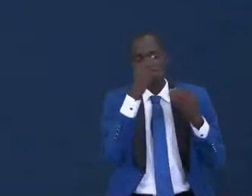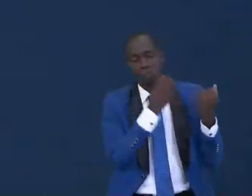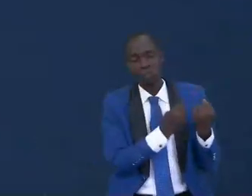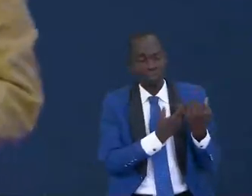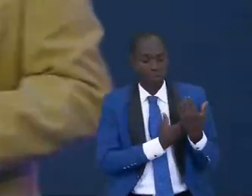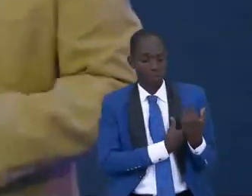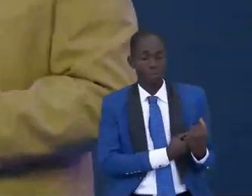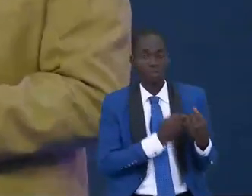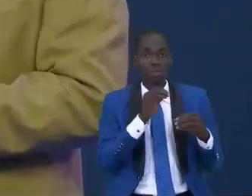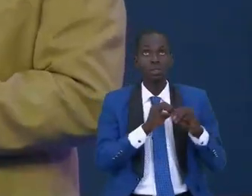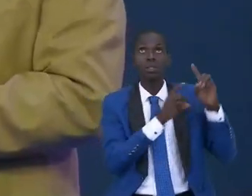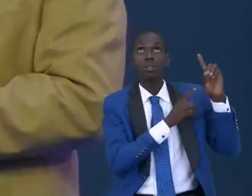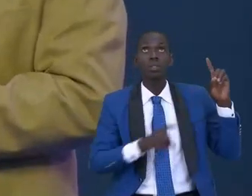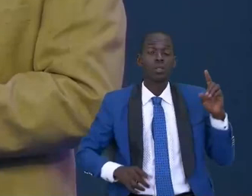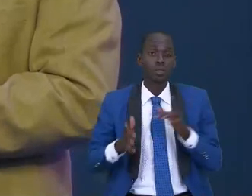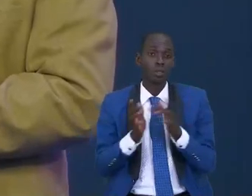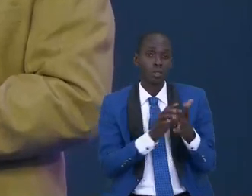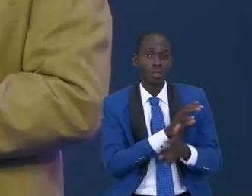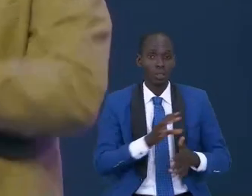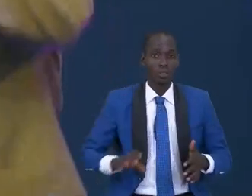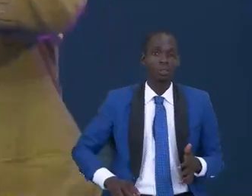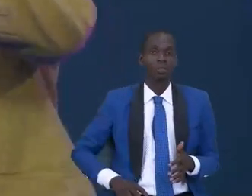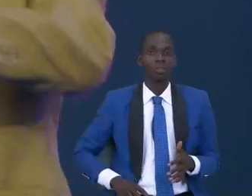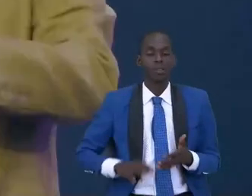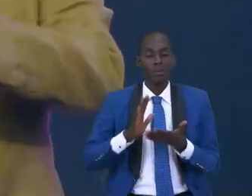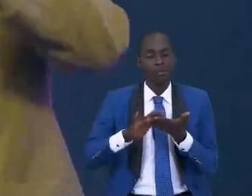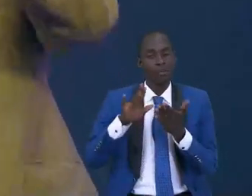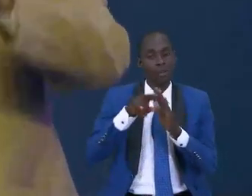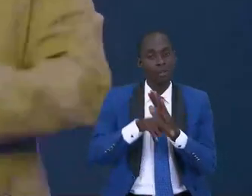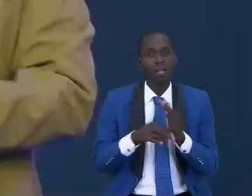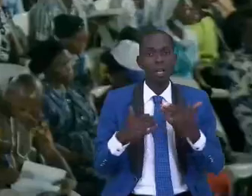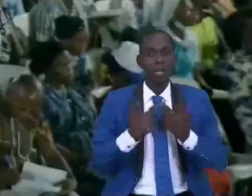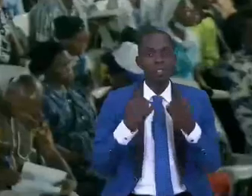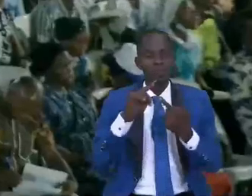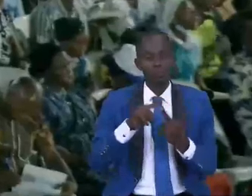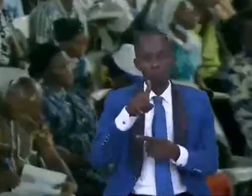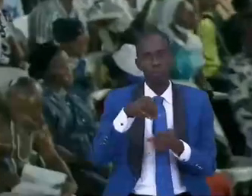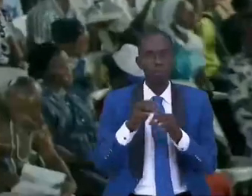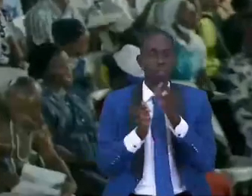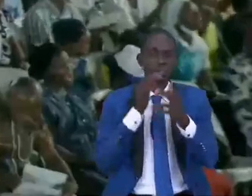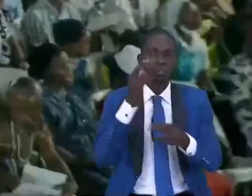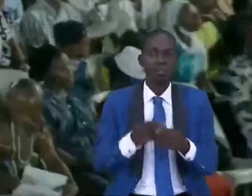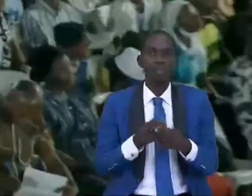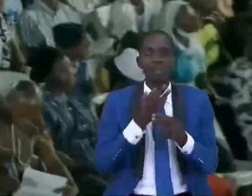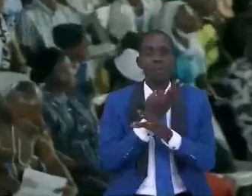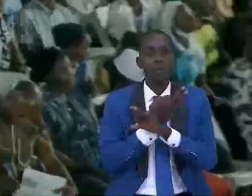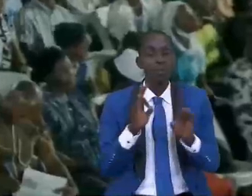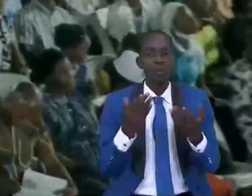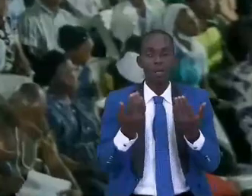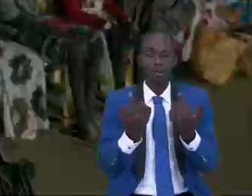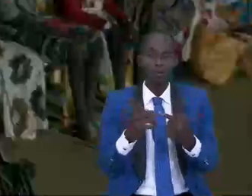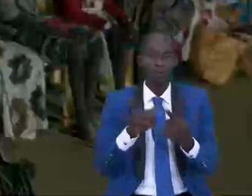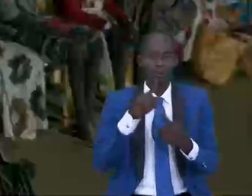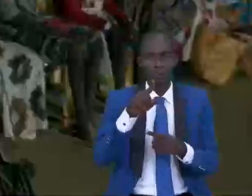confiance en lui, au Seigneur Jésus-Christ, vous serez pardonné. Vous serez